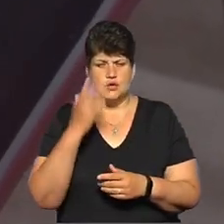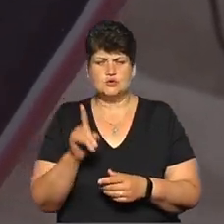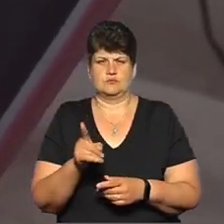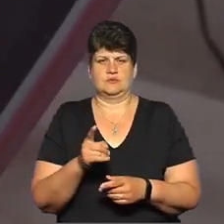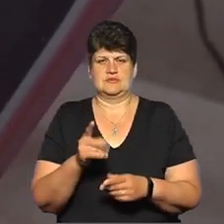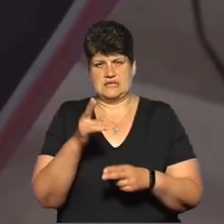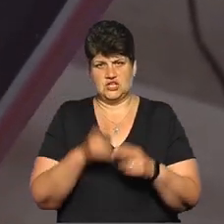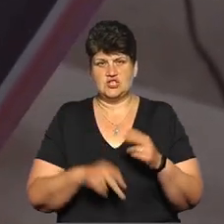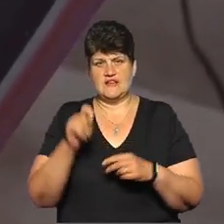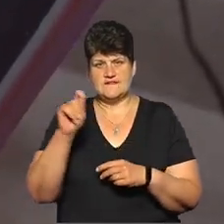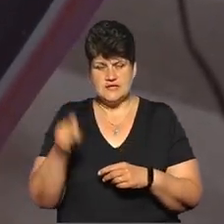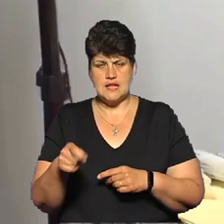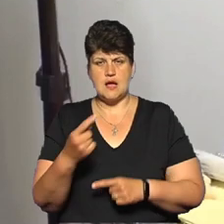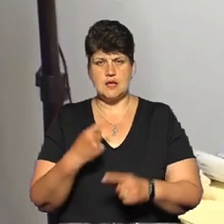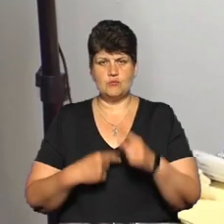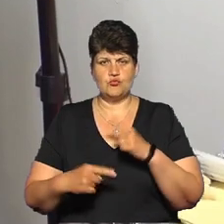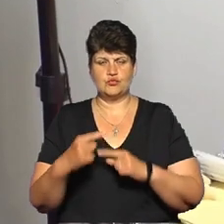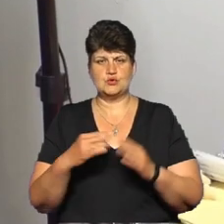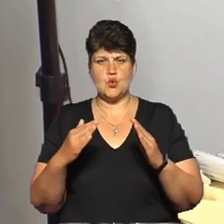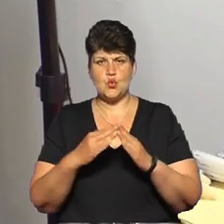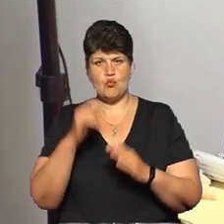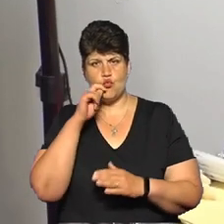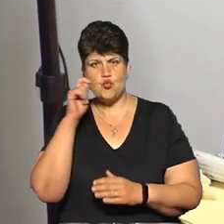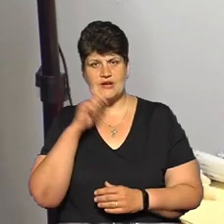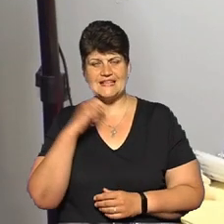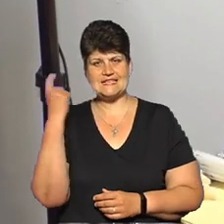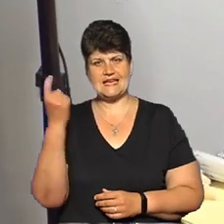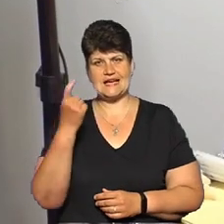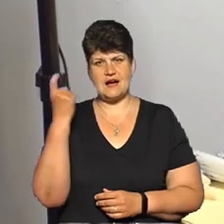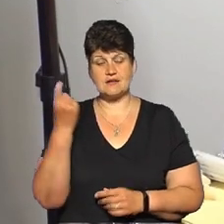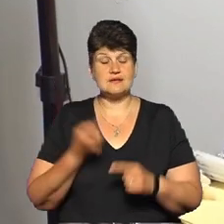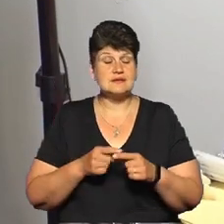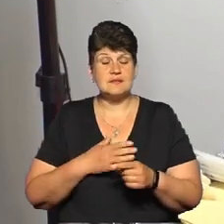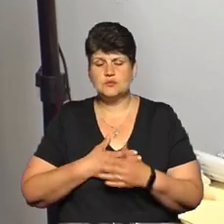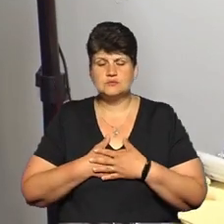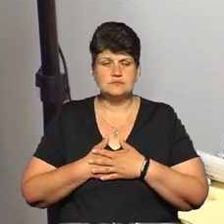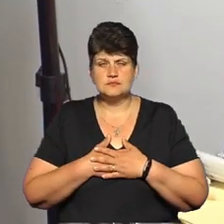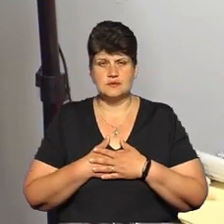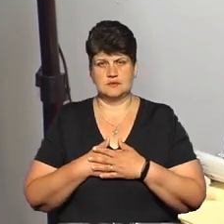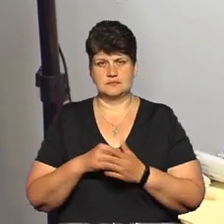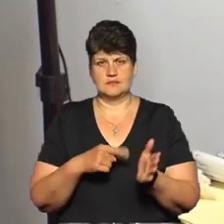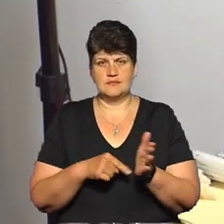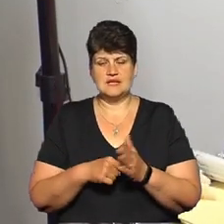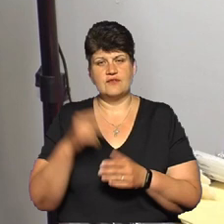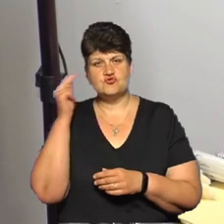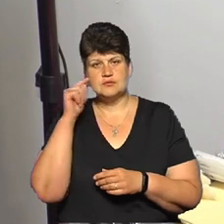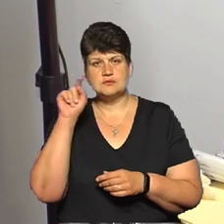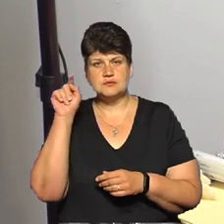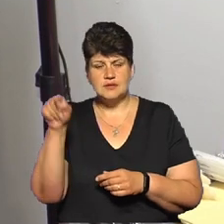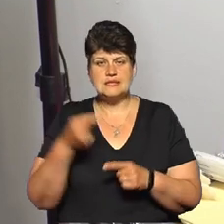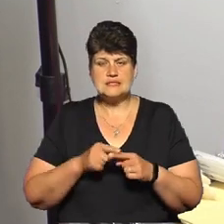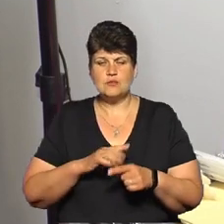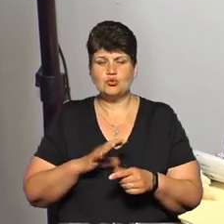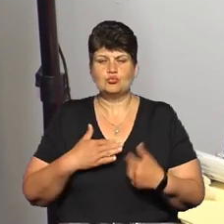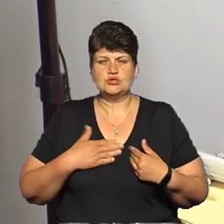додому в український Харків. Ну, Харків – це ж мій улюблений міст, я училась в ньому, у мене там була моя життя.